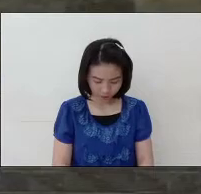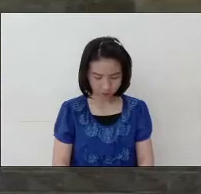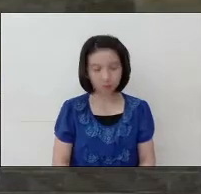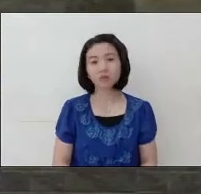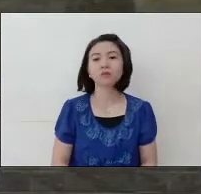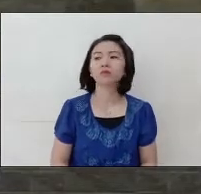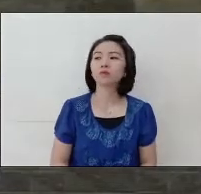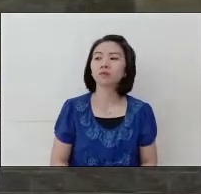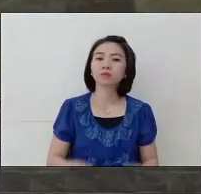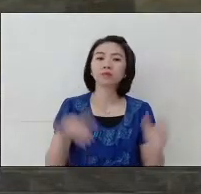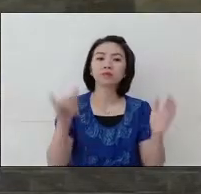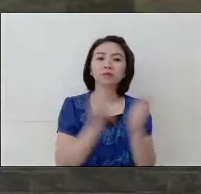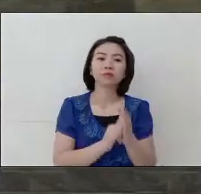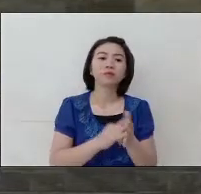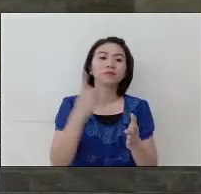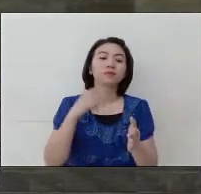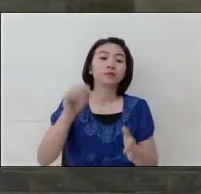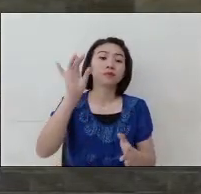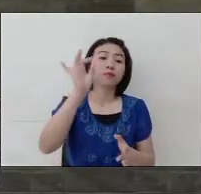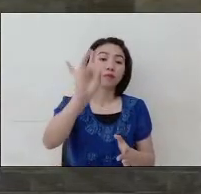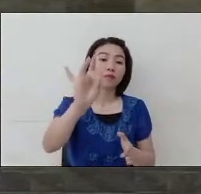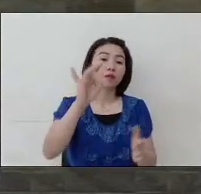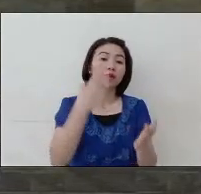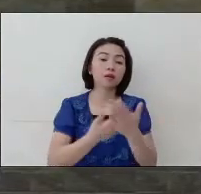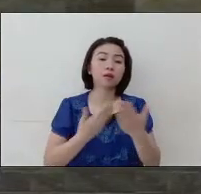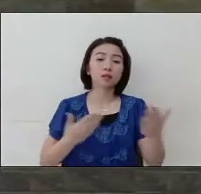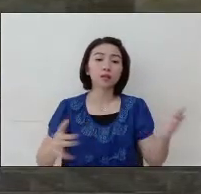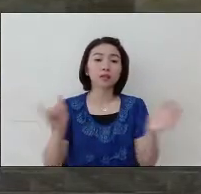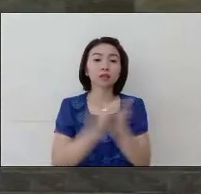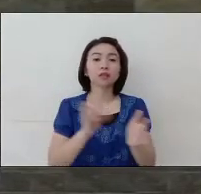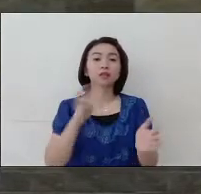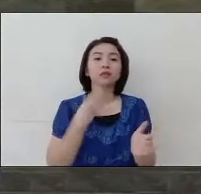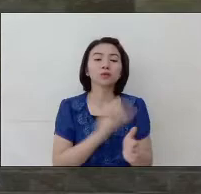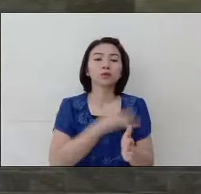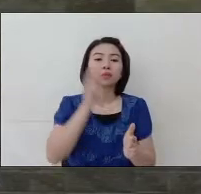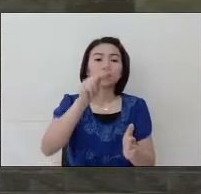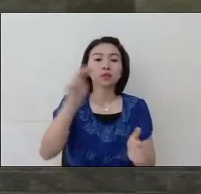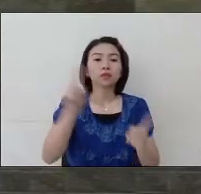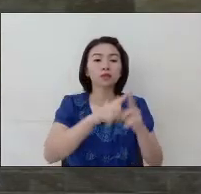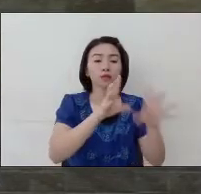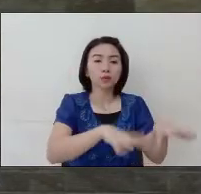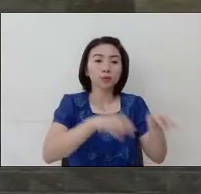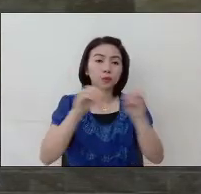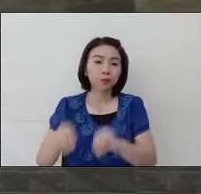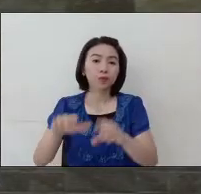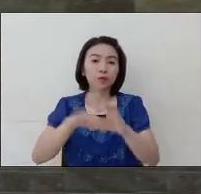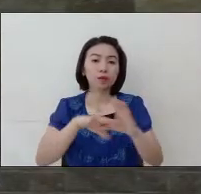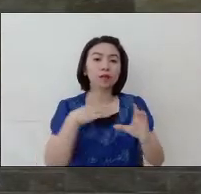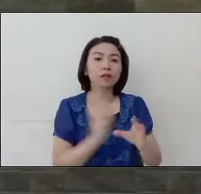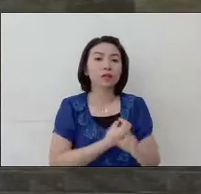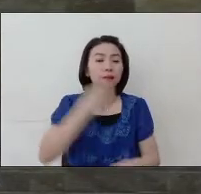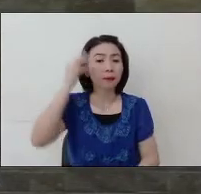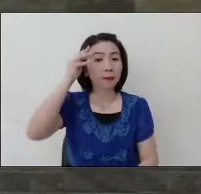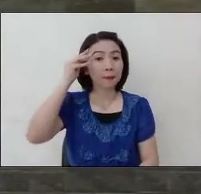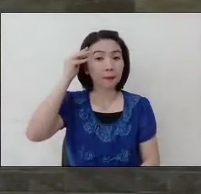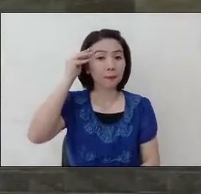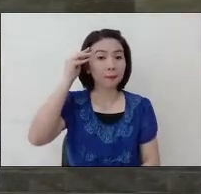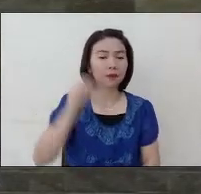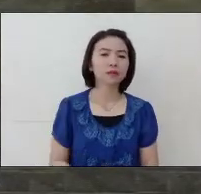That's the Super 8. See that? Think of these things.